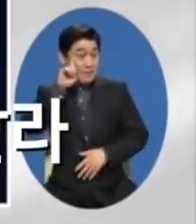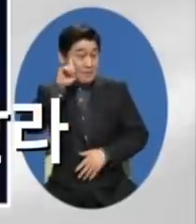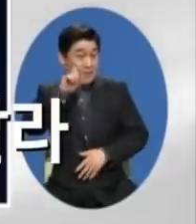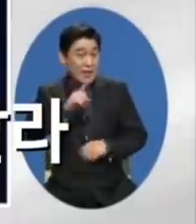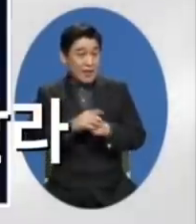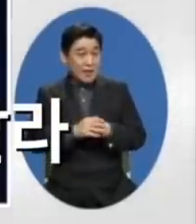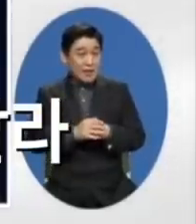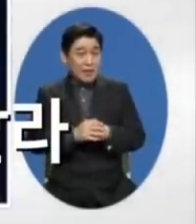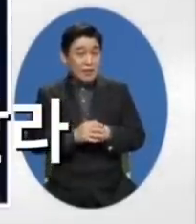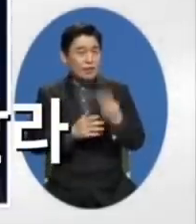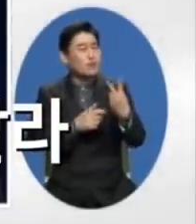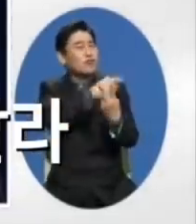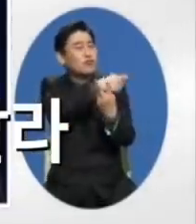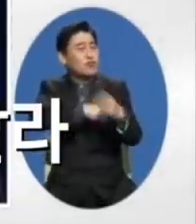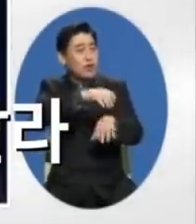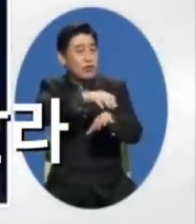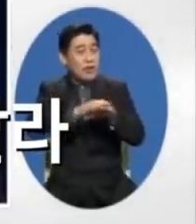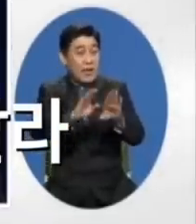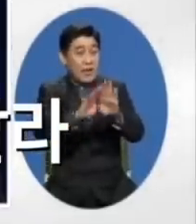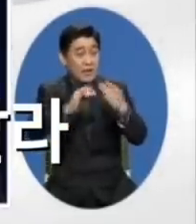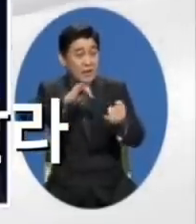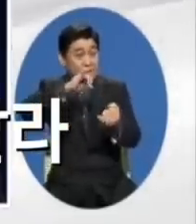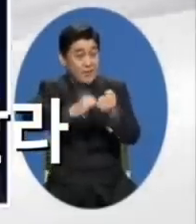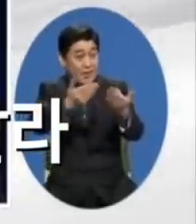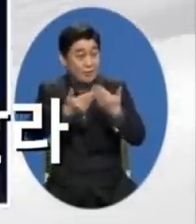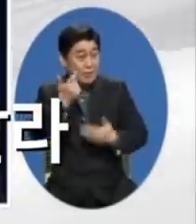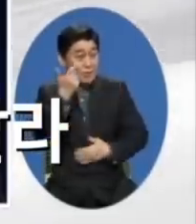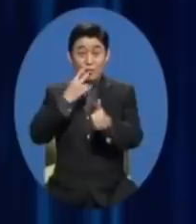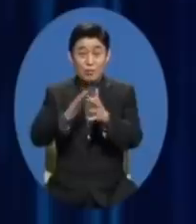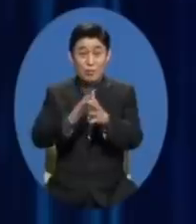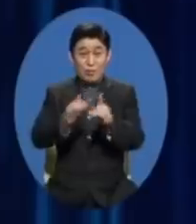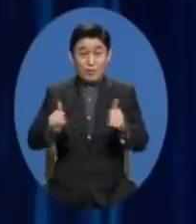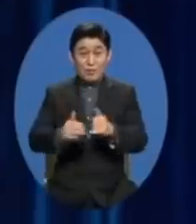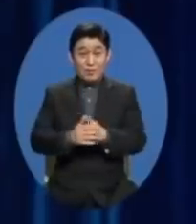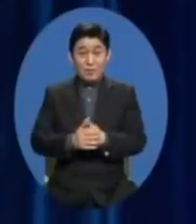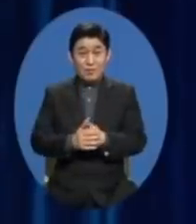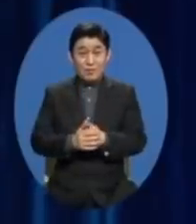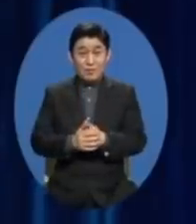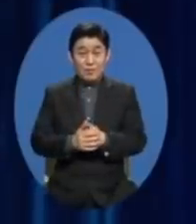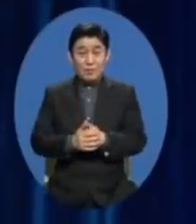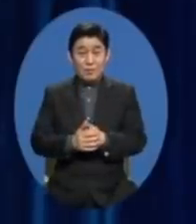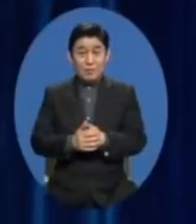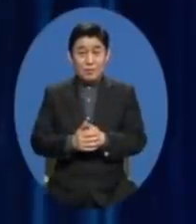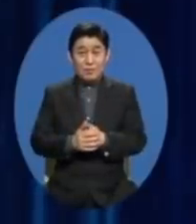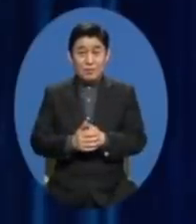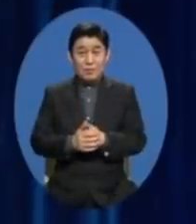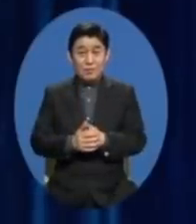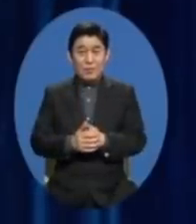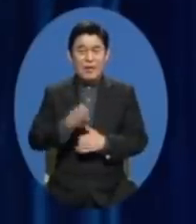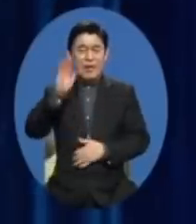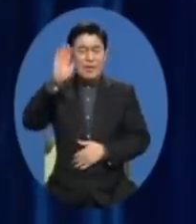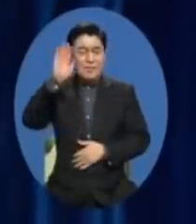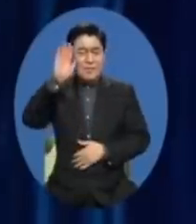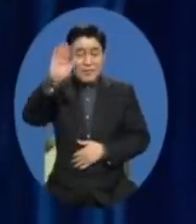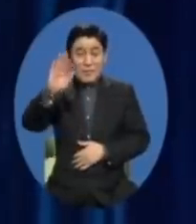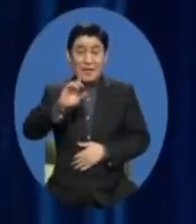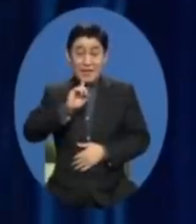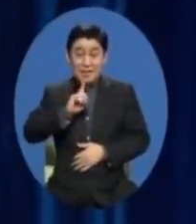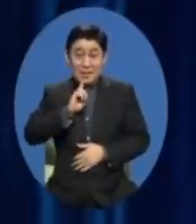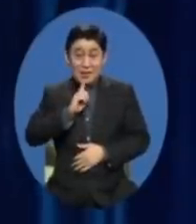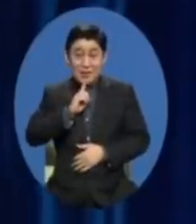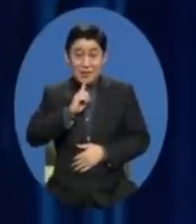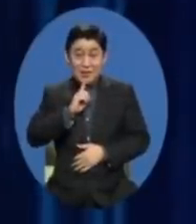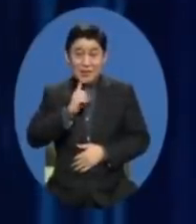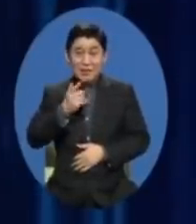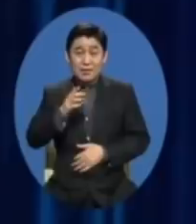그 두 위원회 상임위 열자고 약속해 주시겠습니까? 방금 모두의 미래를 이야기하자.